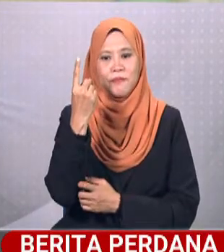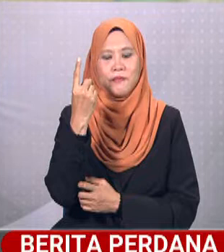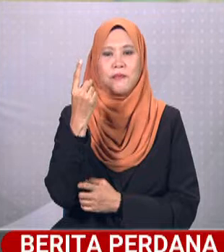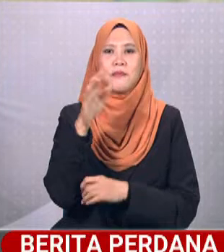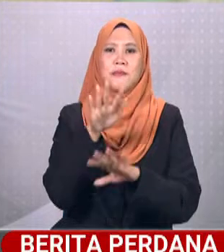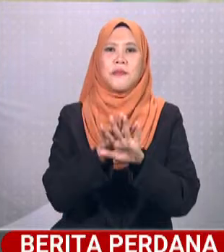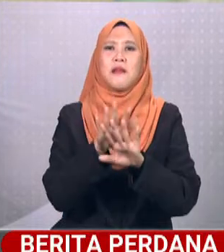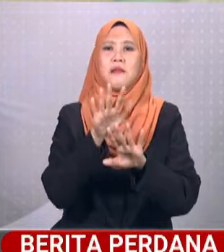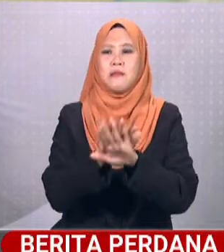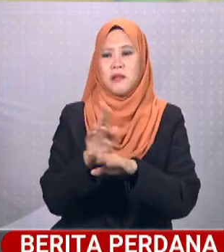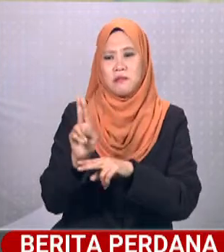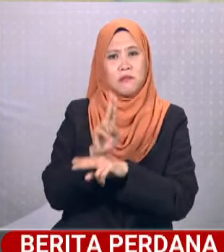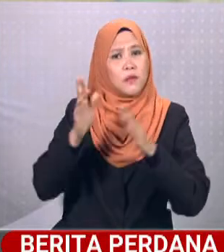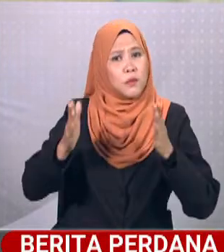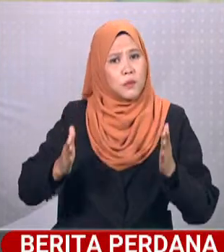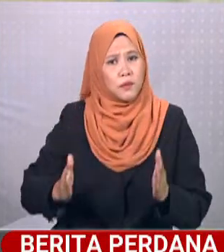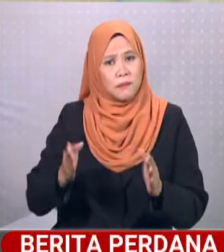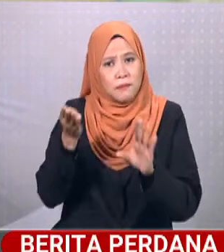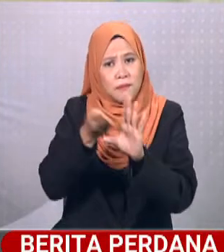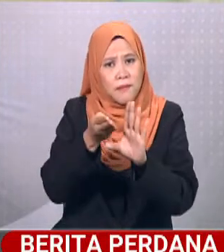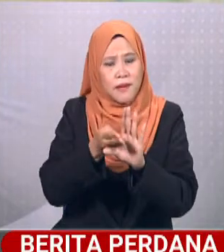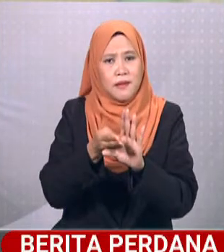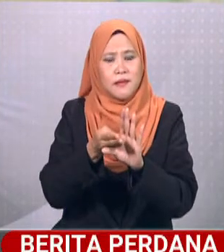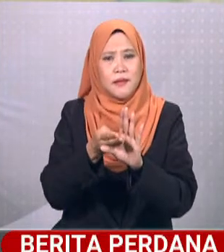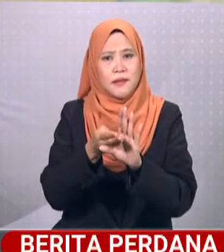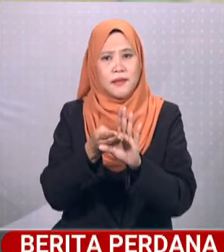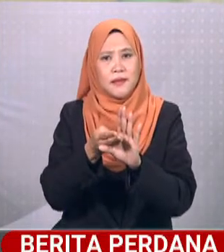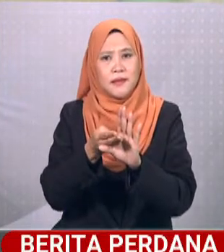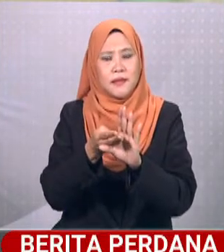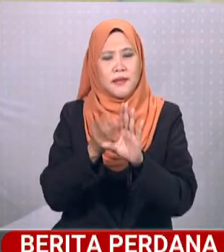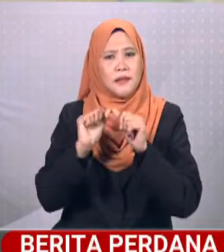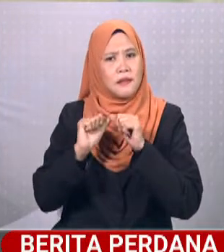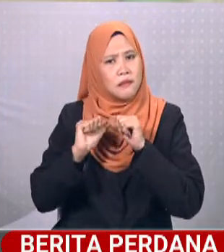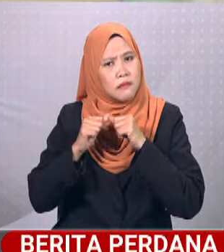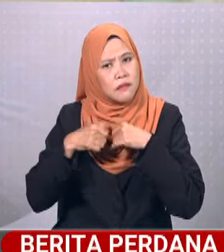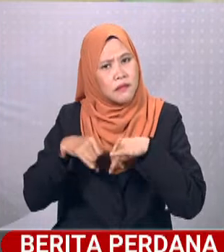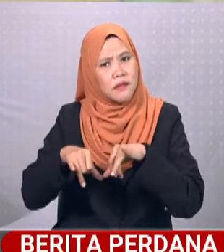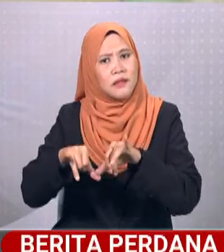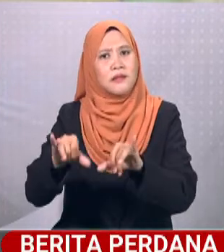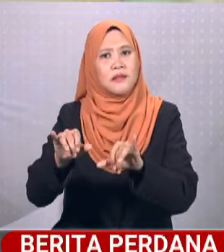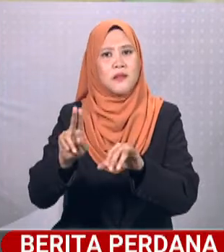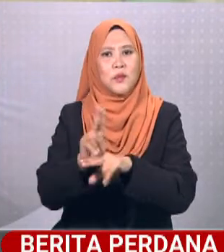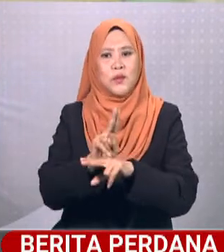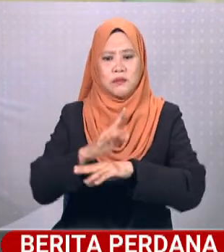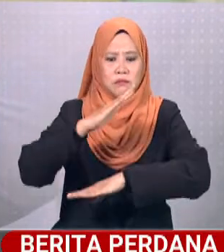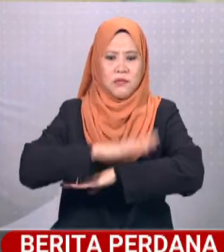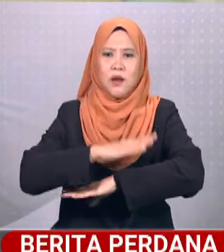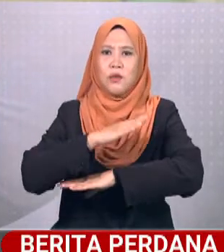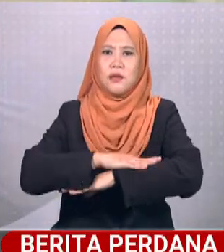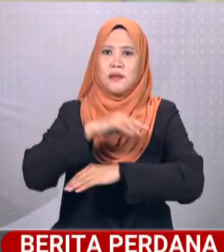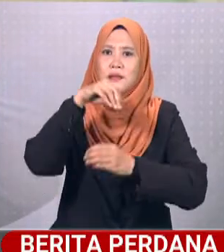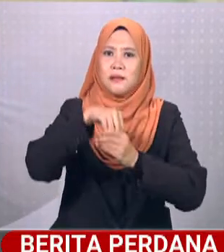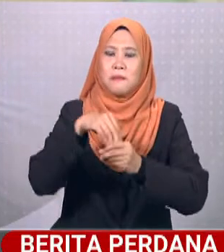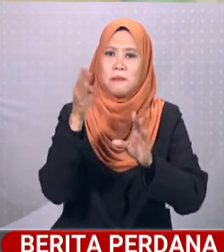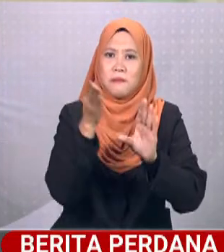ramai pengguna bank masih lagi menggunakan juruwang di dalam